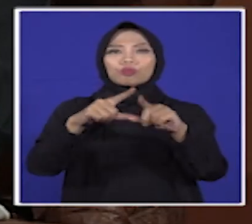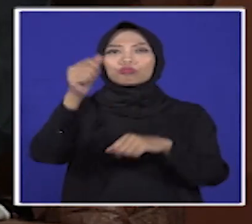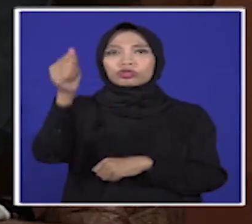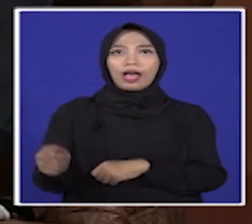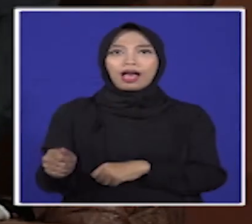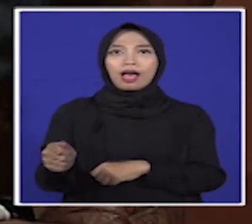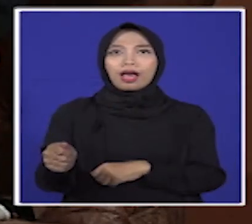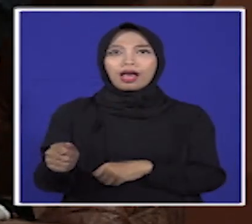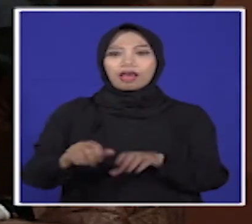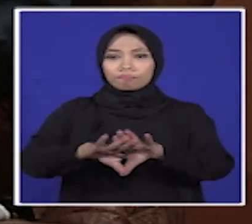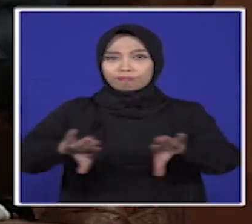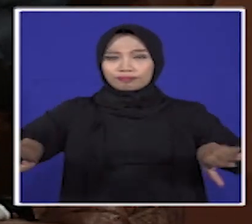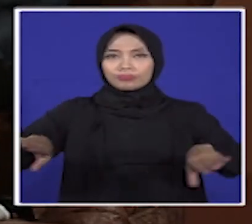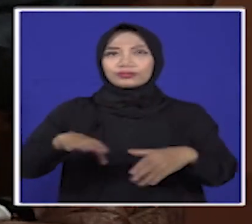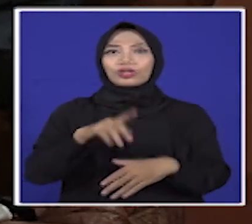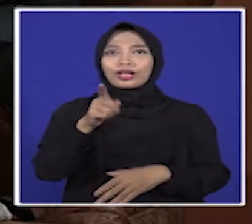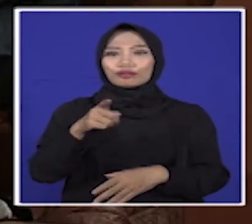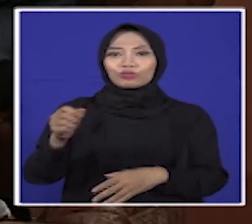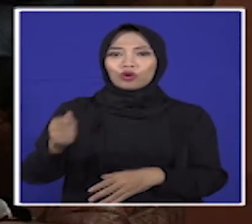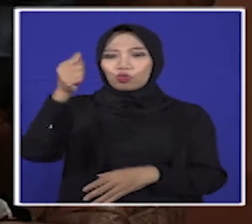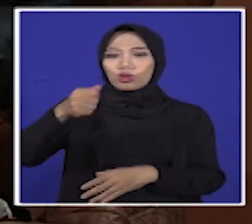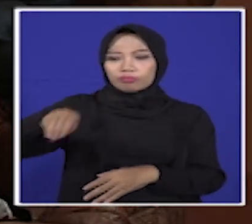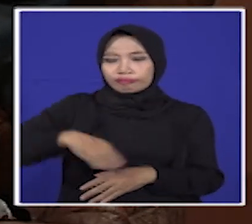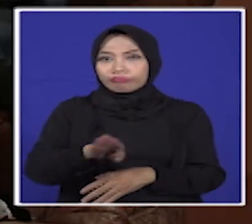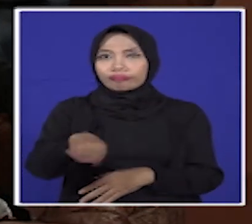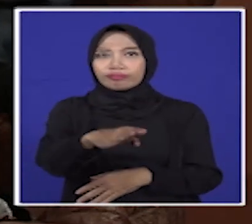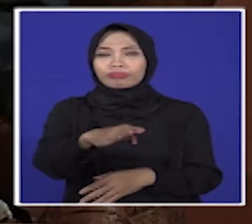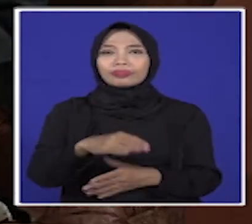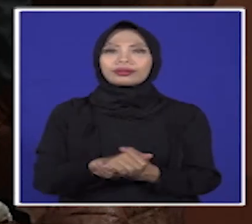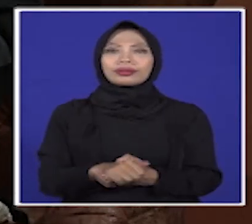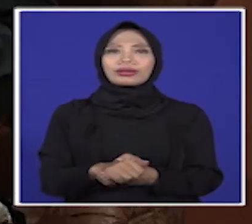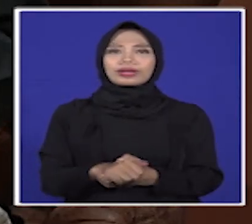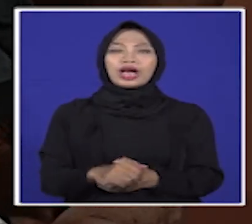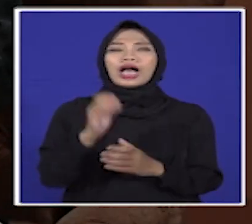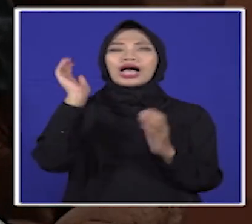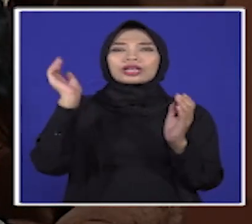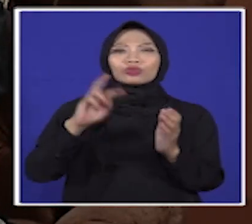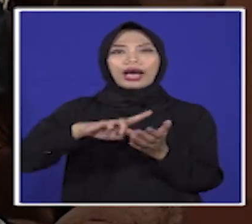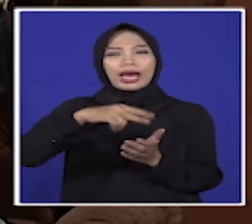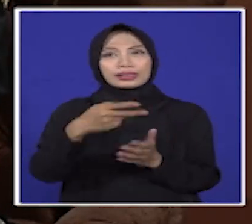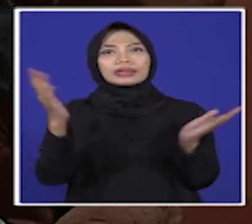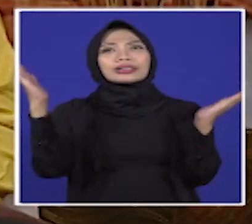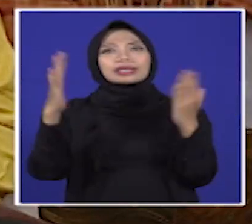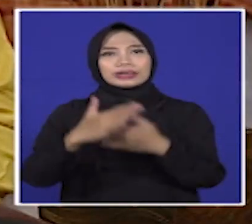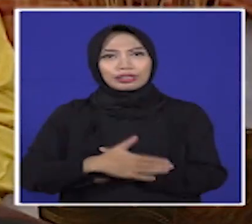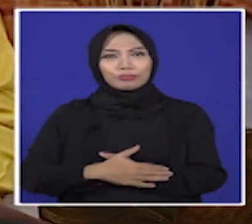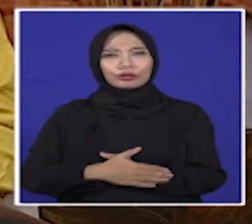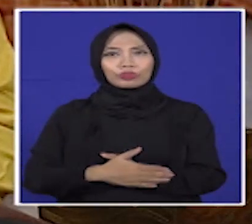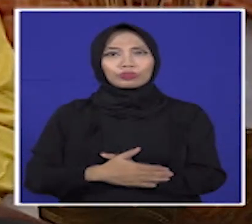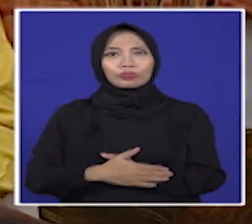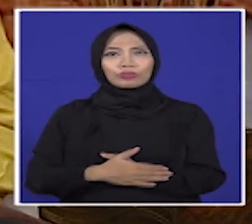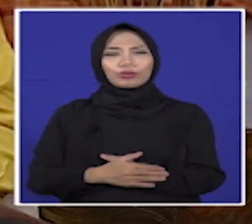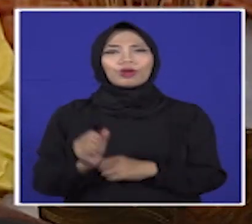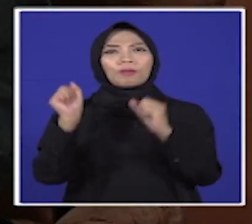ada peristiwa yang dikaitkan dengan sikir. Ini juga Islam pun mengakui bahwa adanya sikir. Karena mengakui